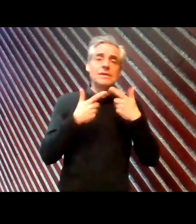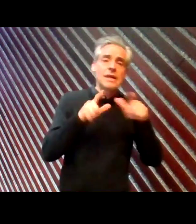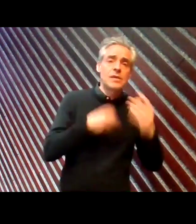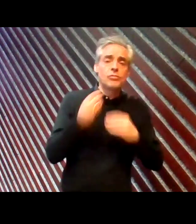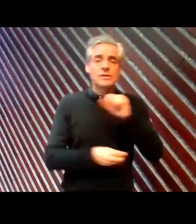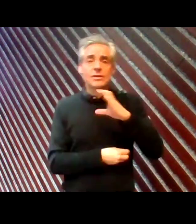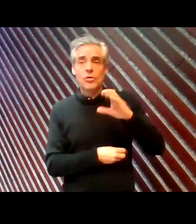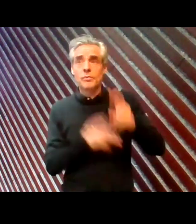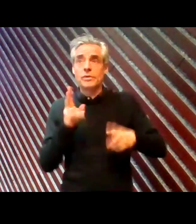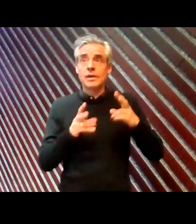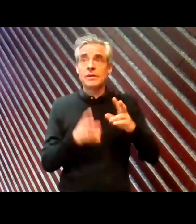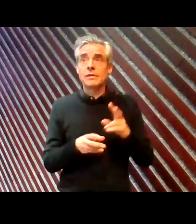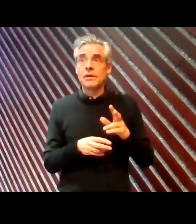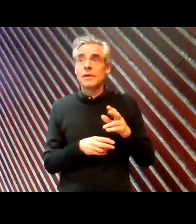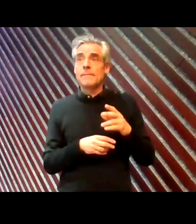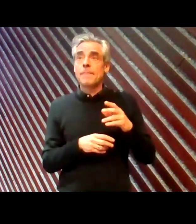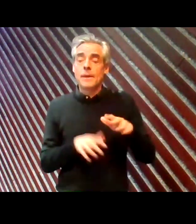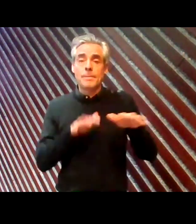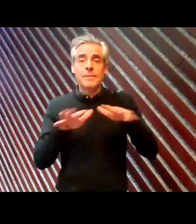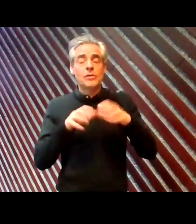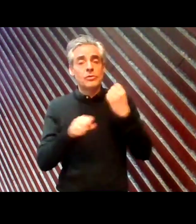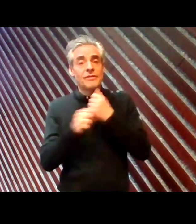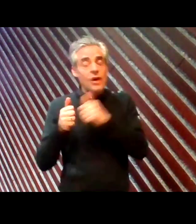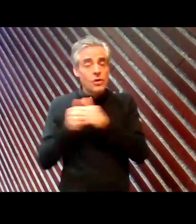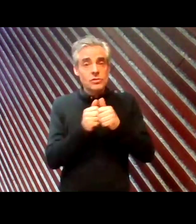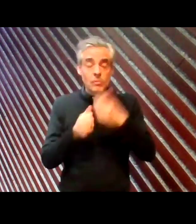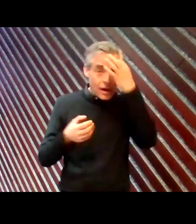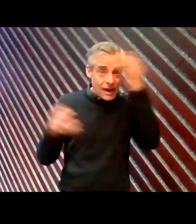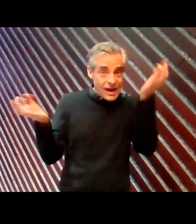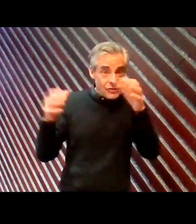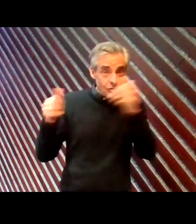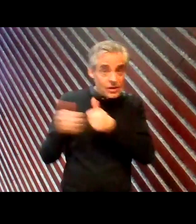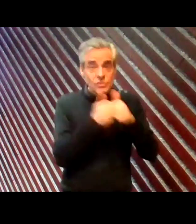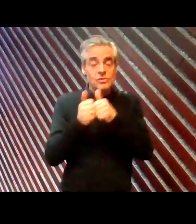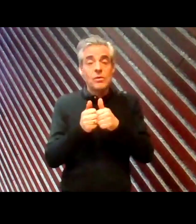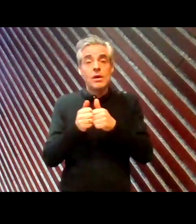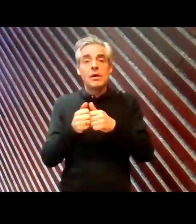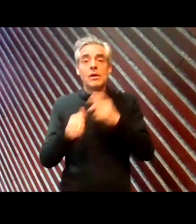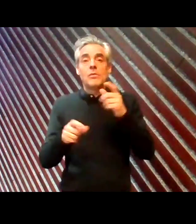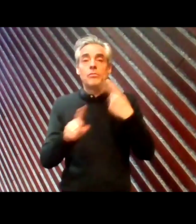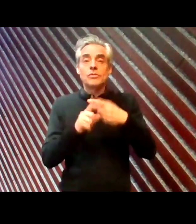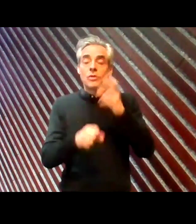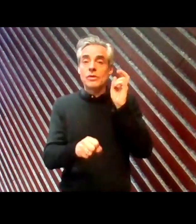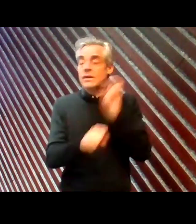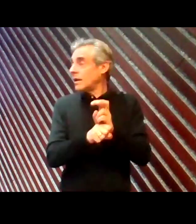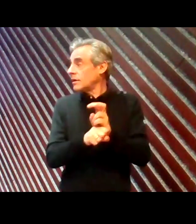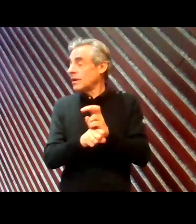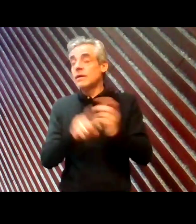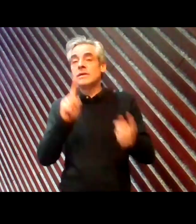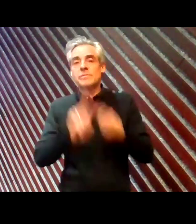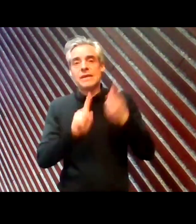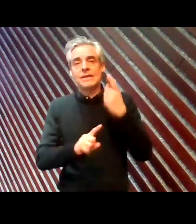Stricot est-ce qu'il un moment donné des modes de coopération à inventer tout en gardant et je pense que c'est intéressant la